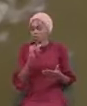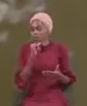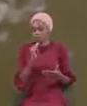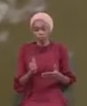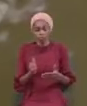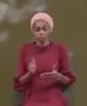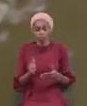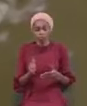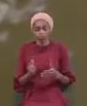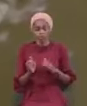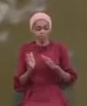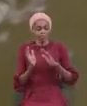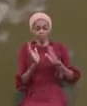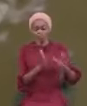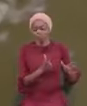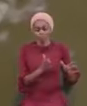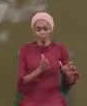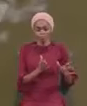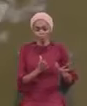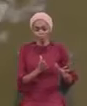leadership dans l'église